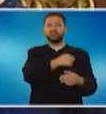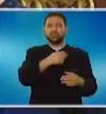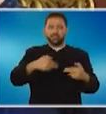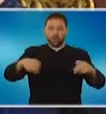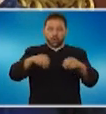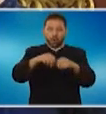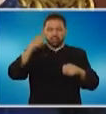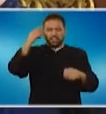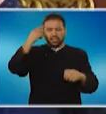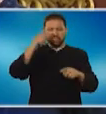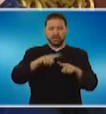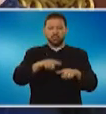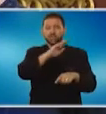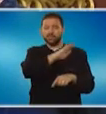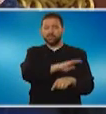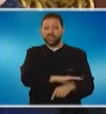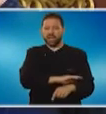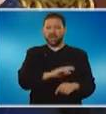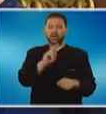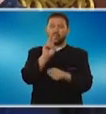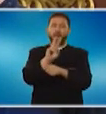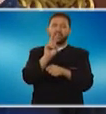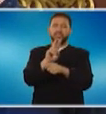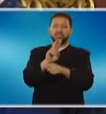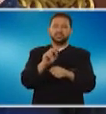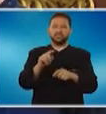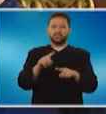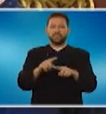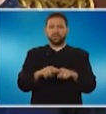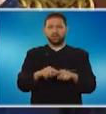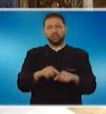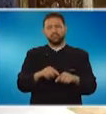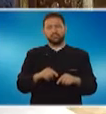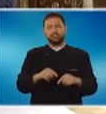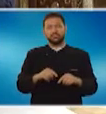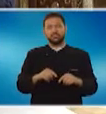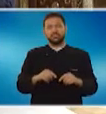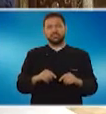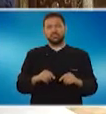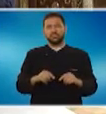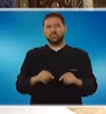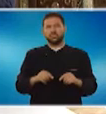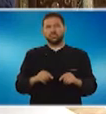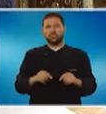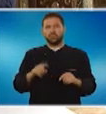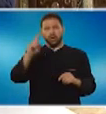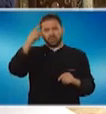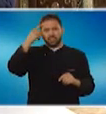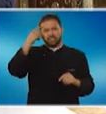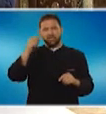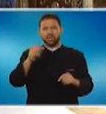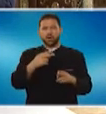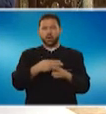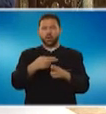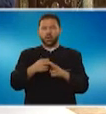gândi. Cu răbdare, cu atenție și cu onestitate până la urmă. Nu trebuie să găsim acolo